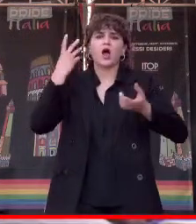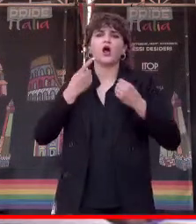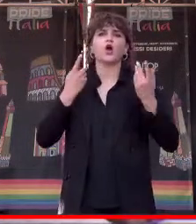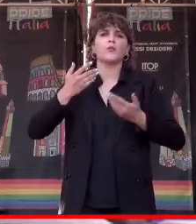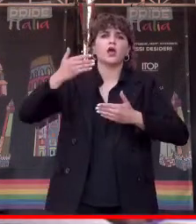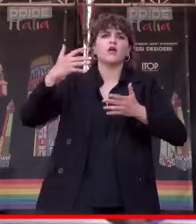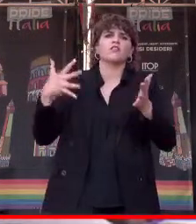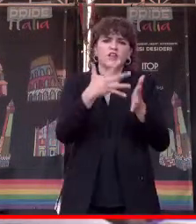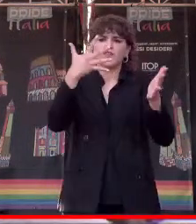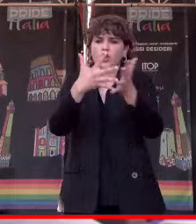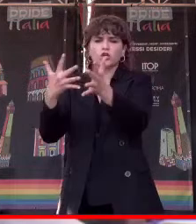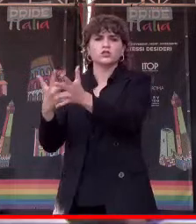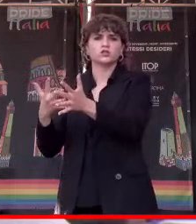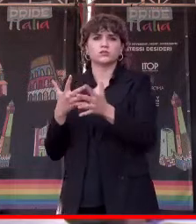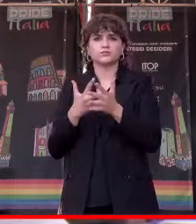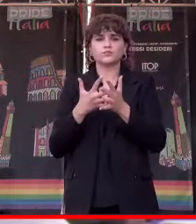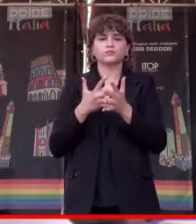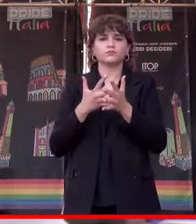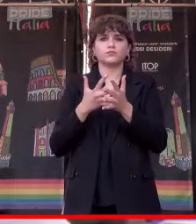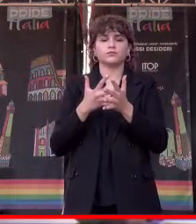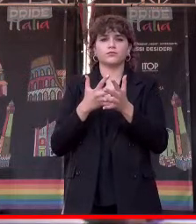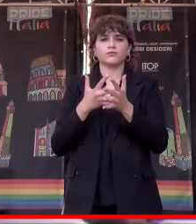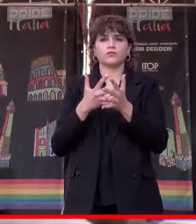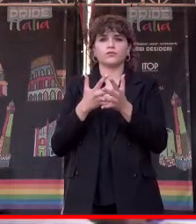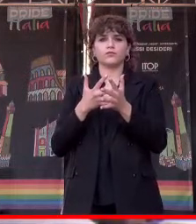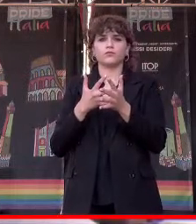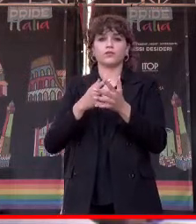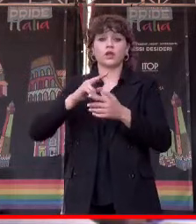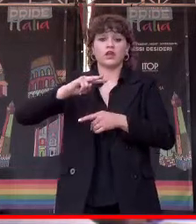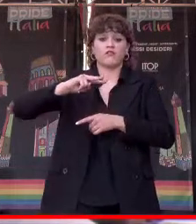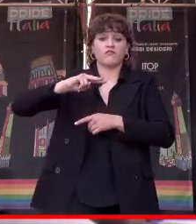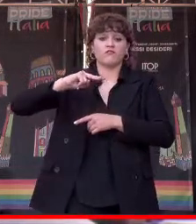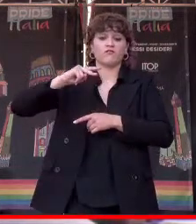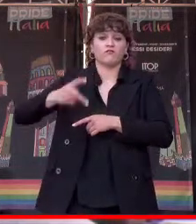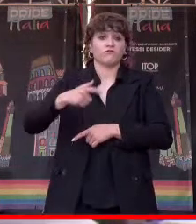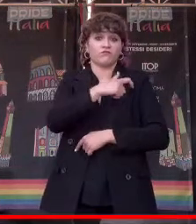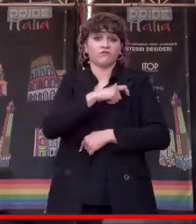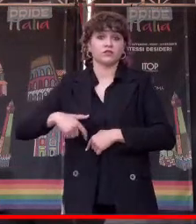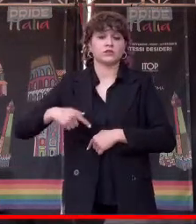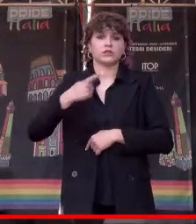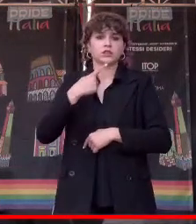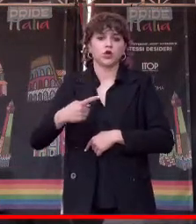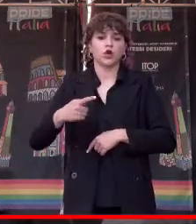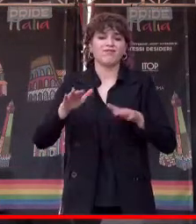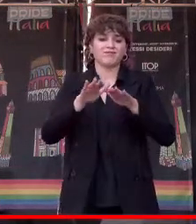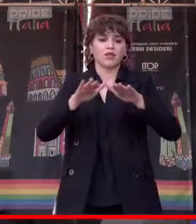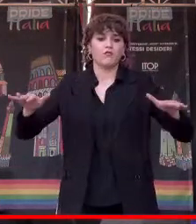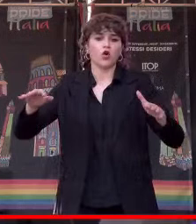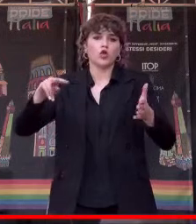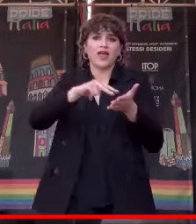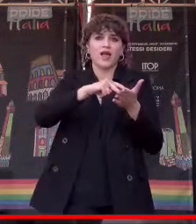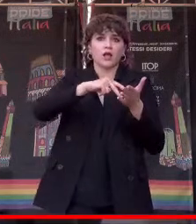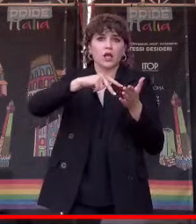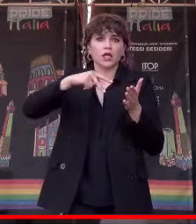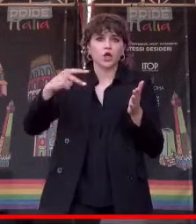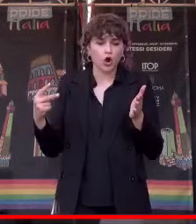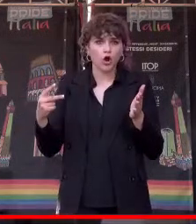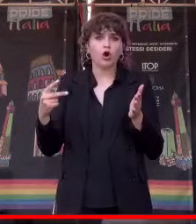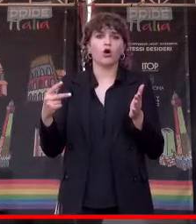come dire, dovrebbe far parte. Poco fa anche la vice sindaca ha citato l'importanza di tavoli tecnici e transdisciplinari.